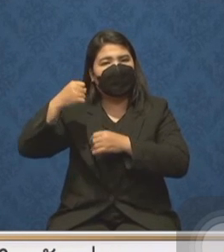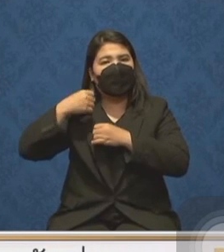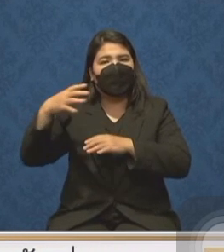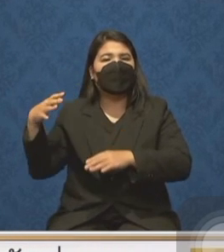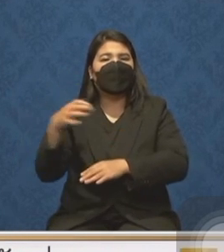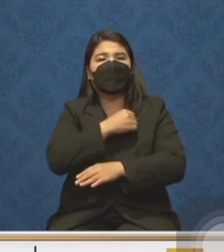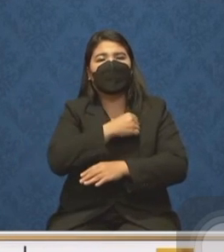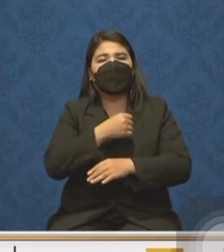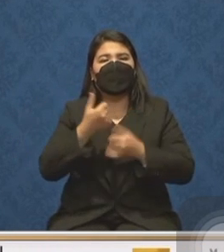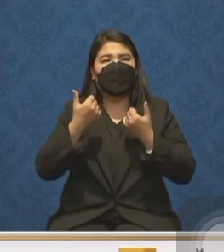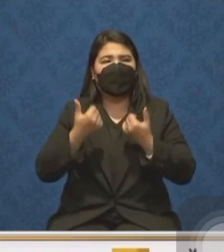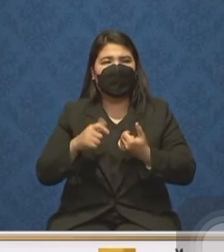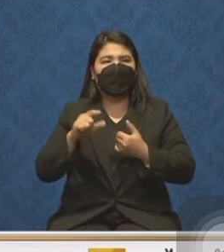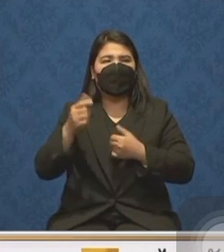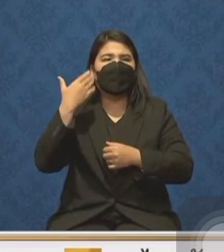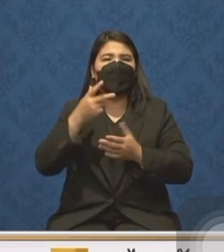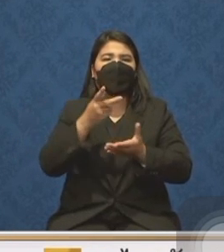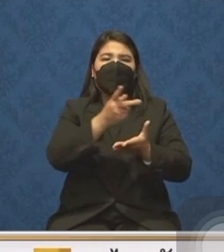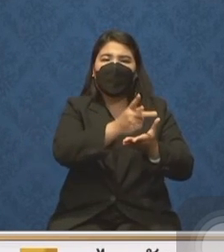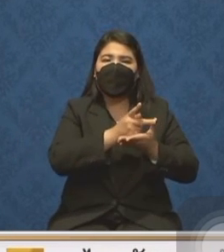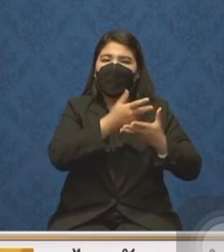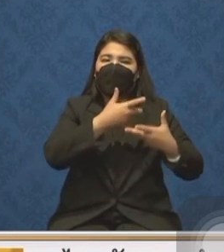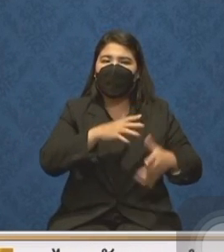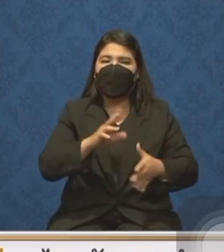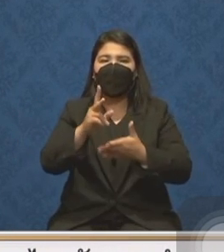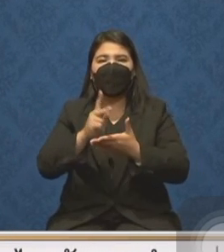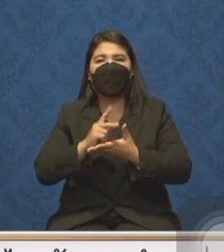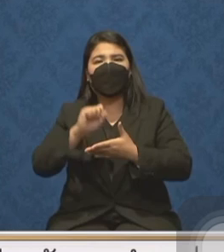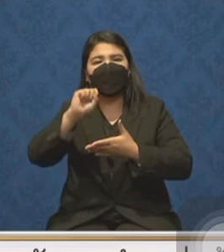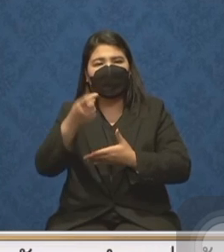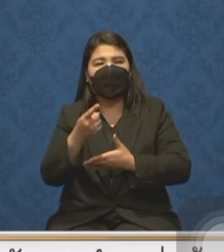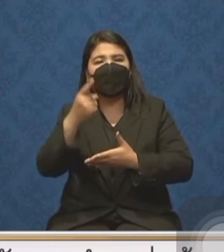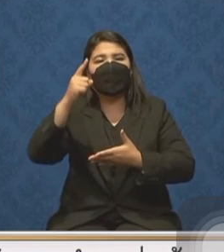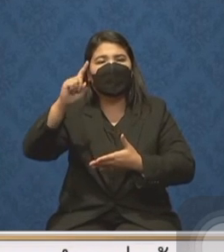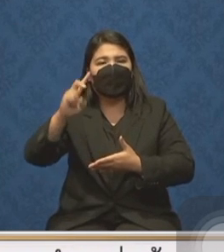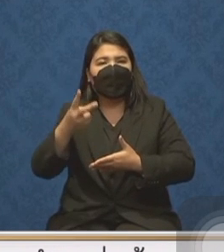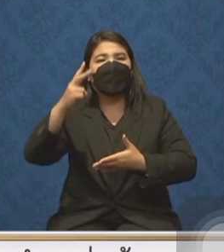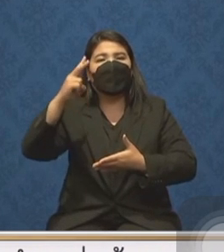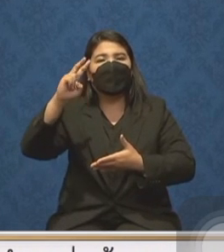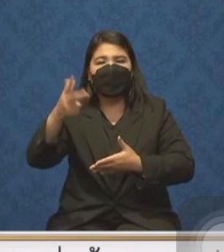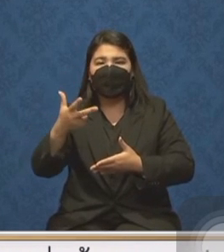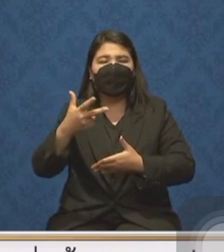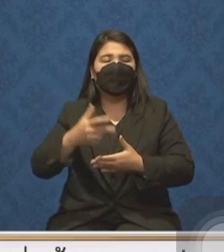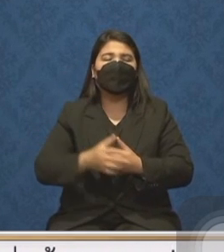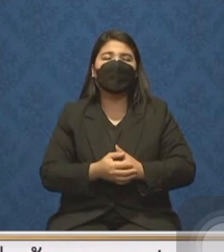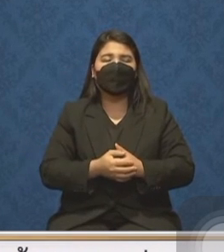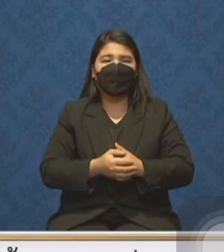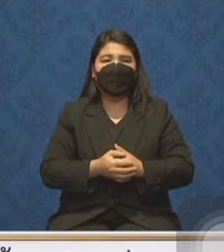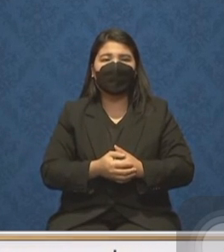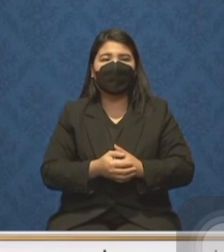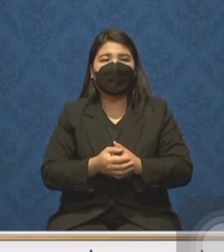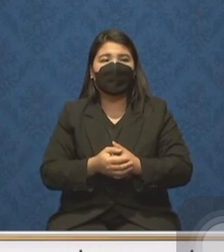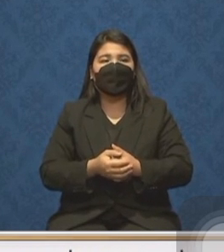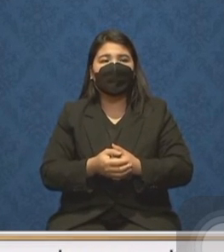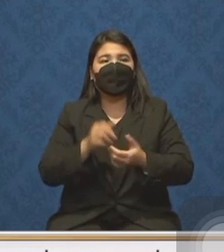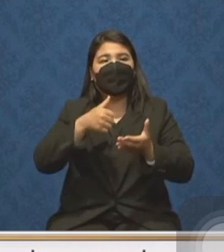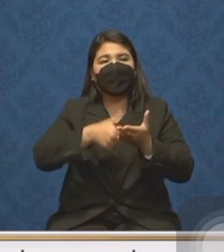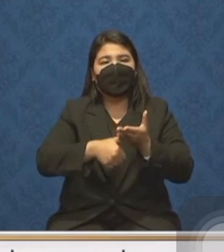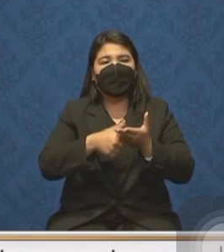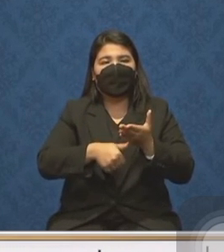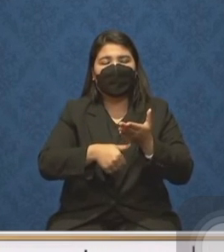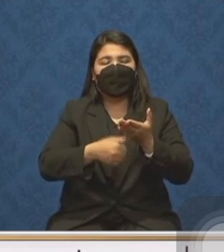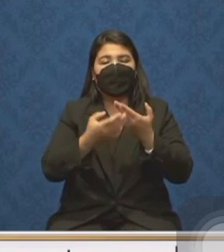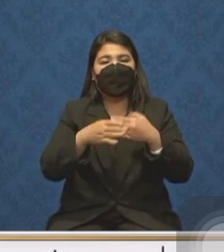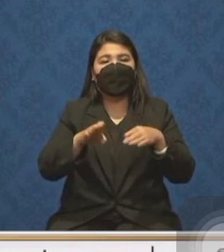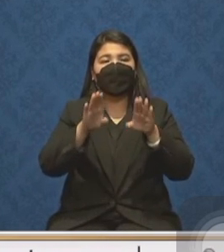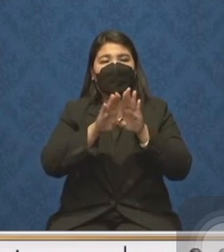กู้แล้วกู้อีกนะครับกู้ซ้ำกู้ซากอย่างที่เราเห็นกันอยู่ครับหนี้ครัวเรือนนะครับต่อ GDP